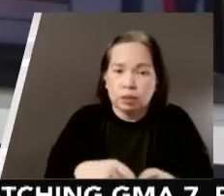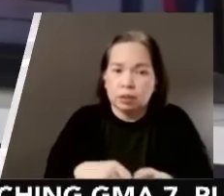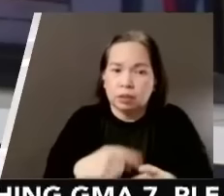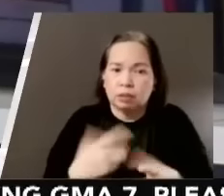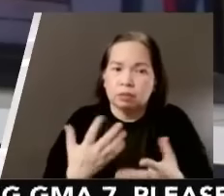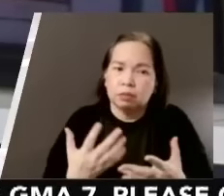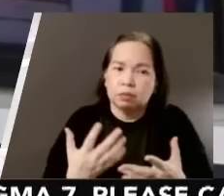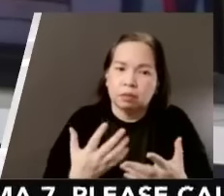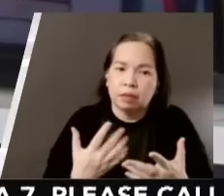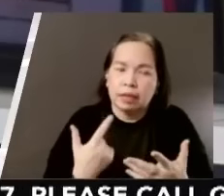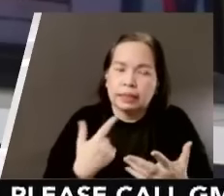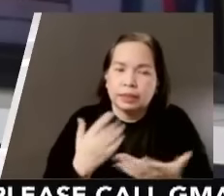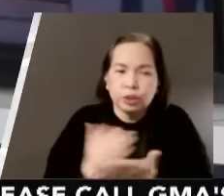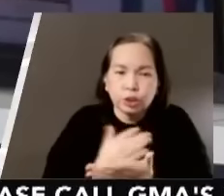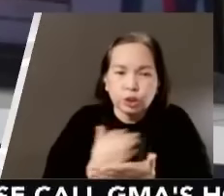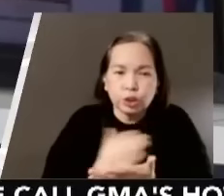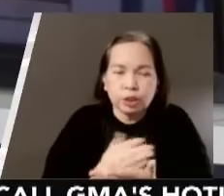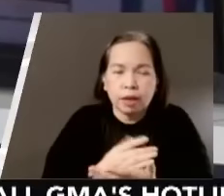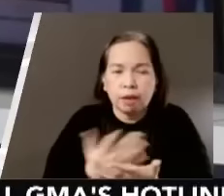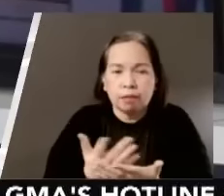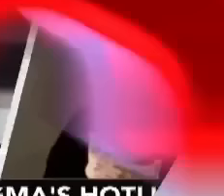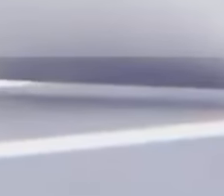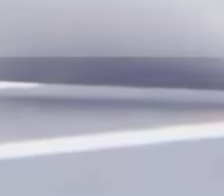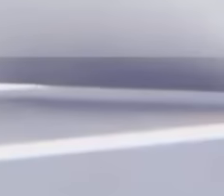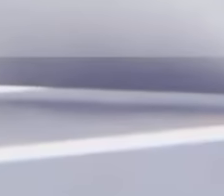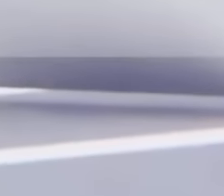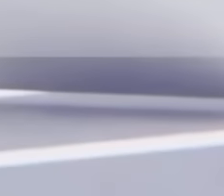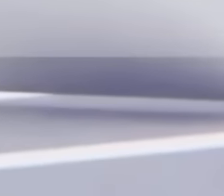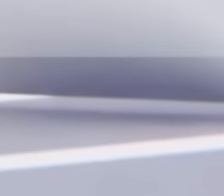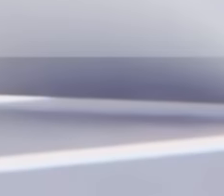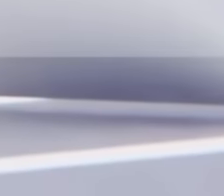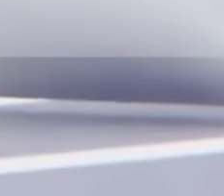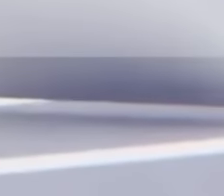taga-Samar. Yan ang tinutukan ni Katrina Son.